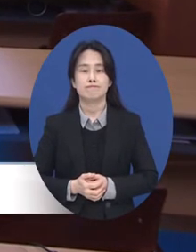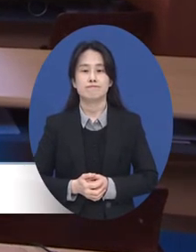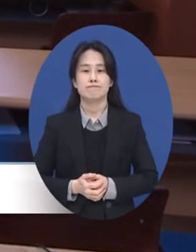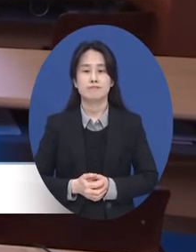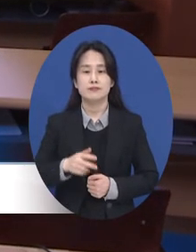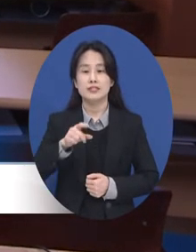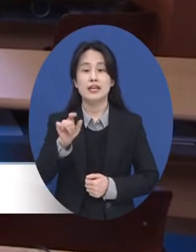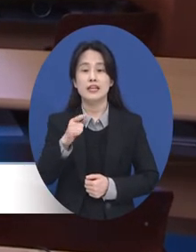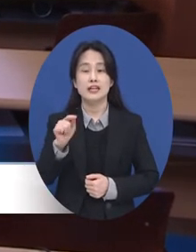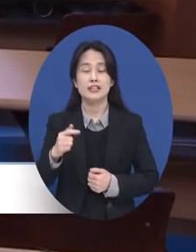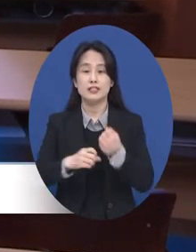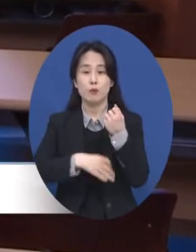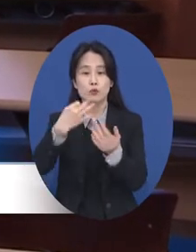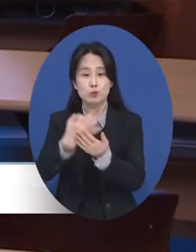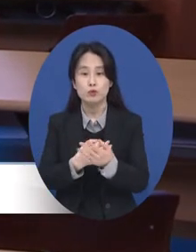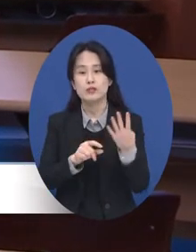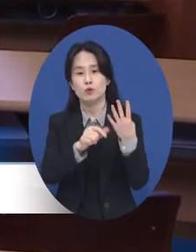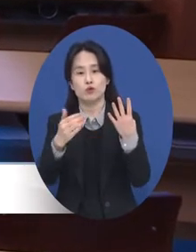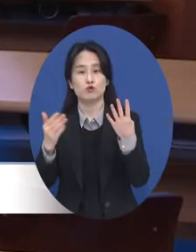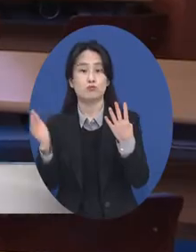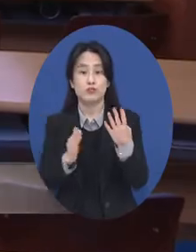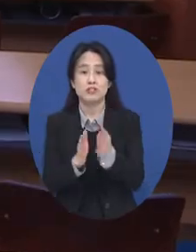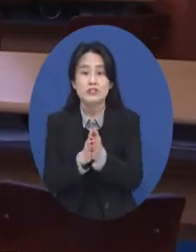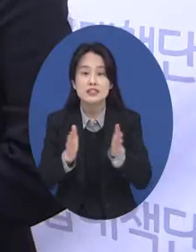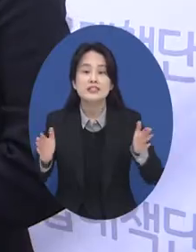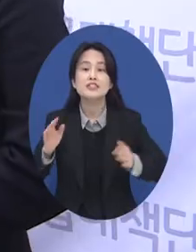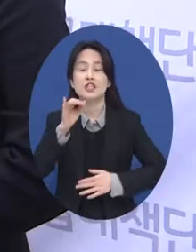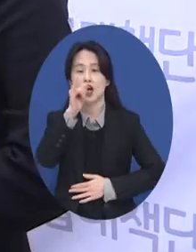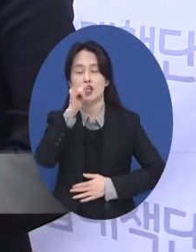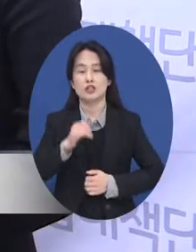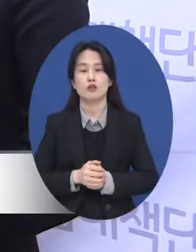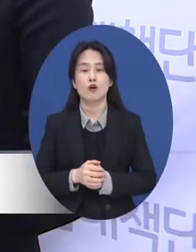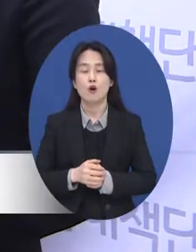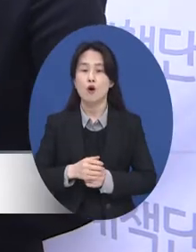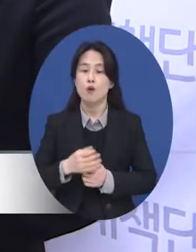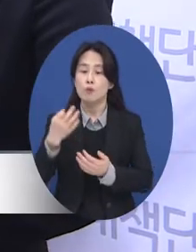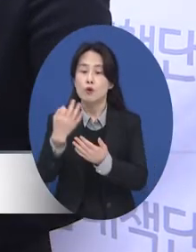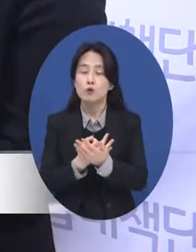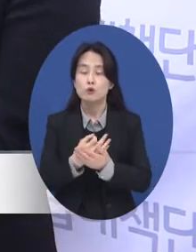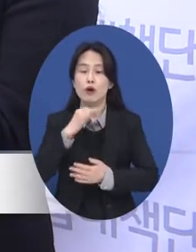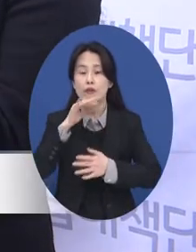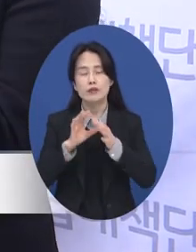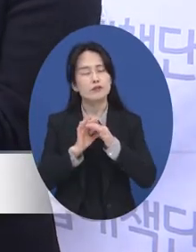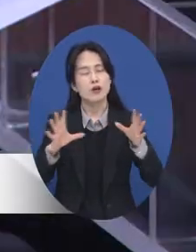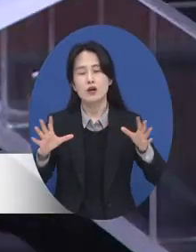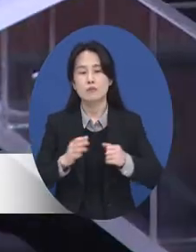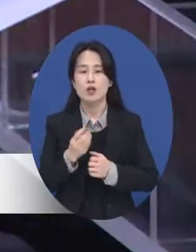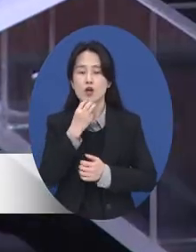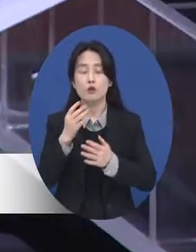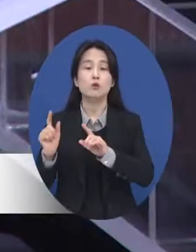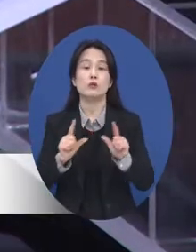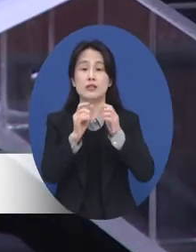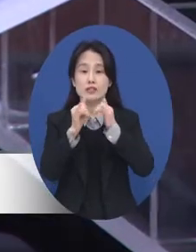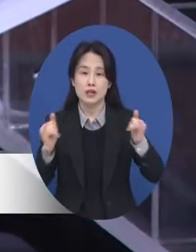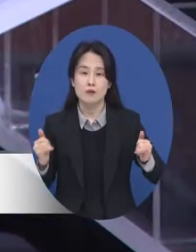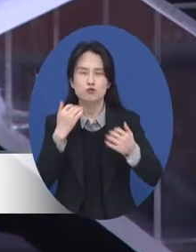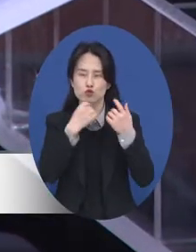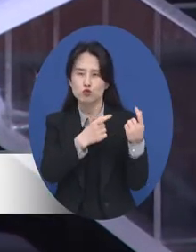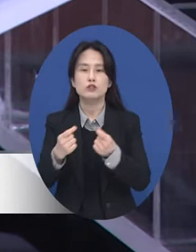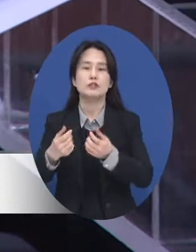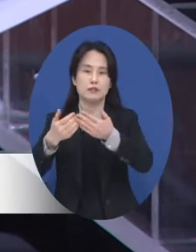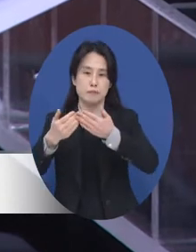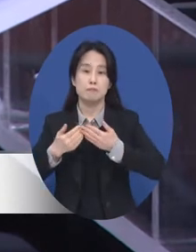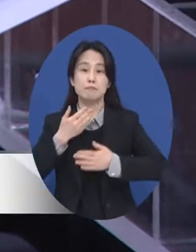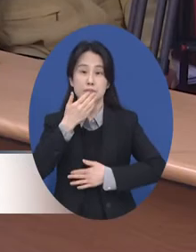경기도 재난기본소득 신청이 오는 9일부터 시작됩니다. 소득과 나이 상관없이 경기도에 주민등록을 둔 도민이라면 누구나 받을